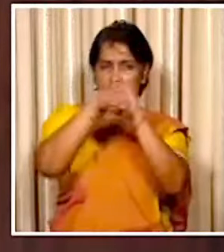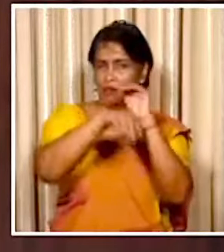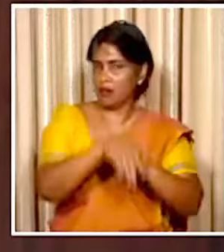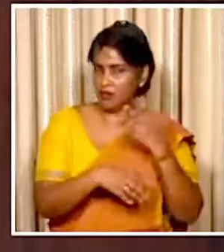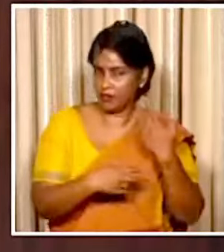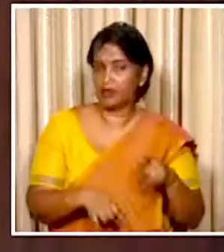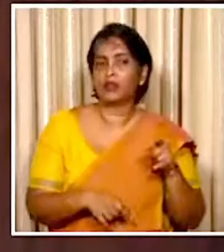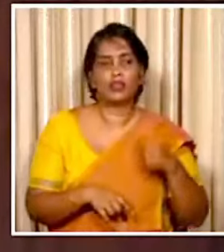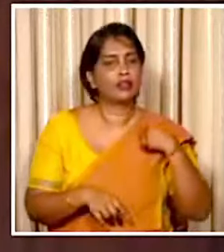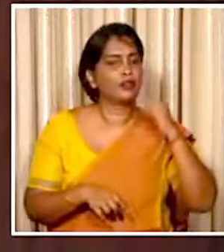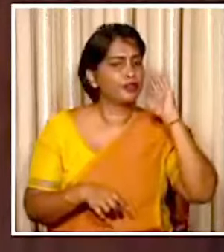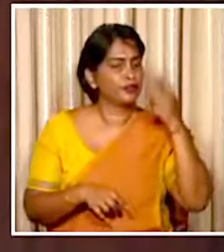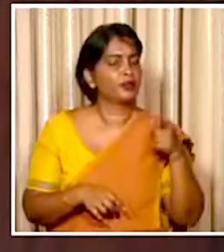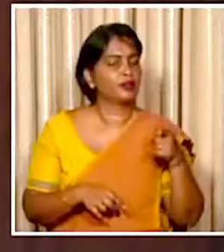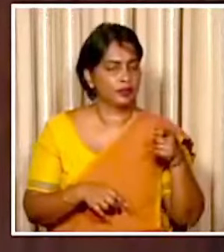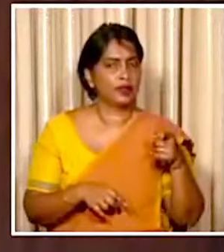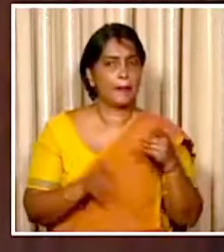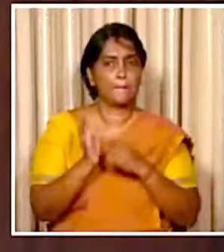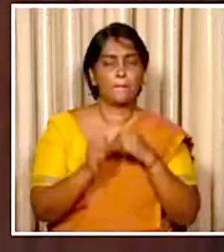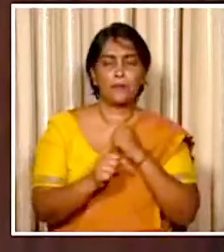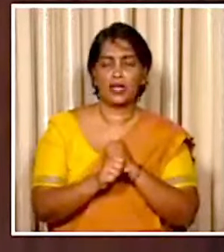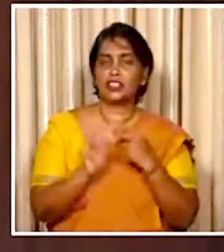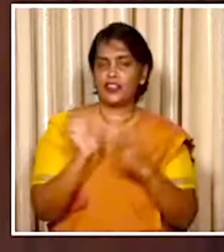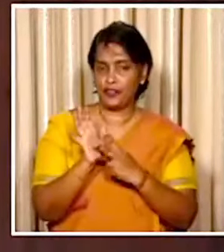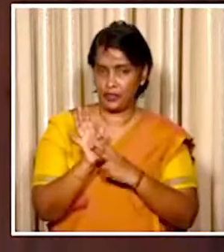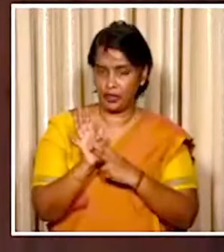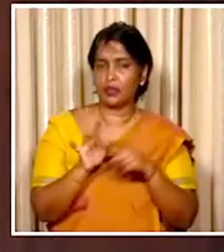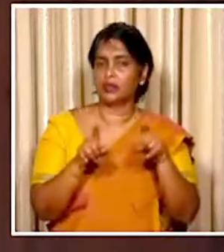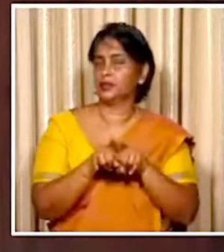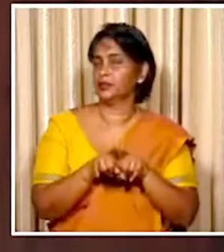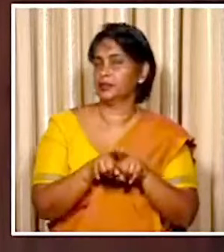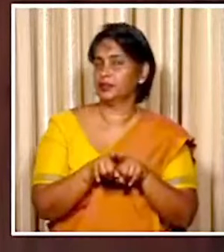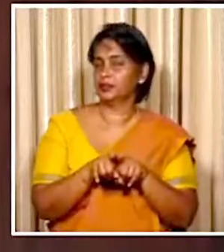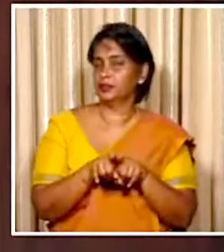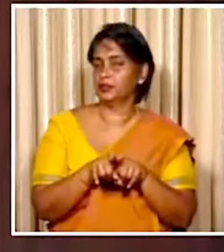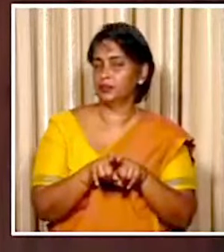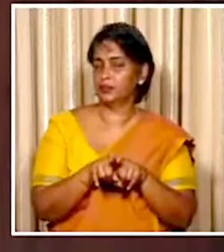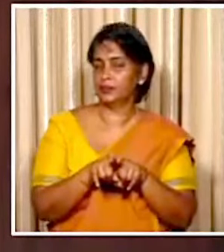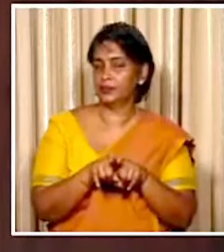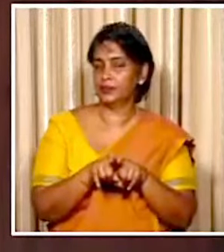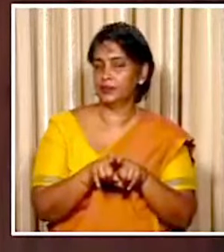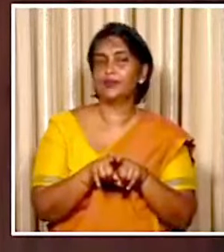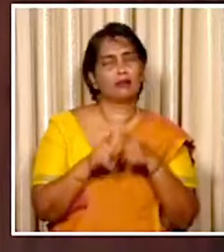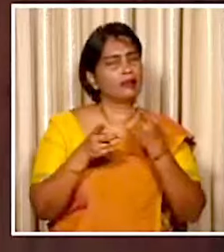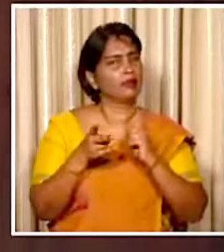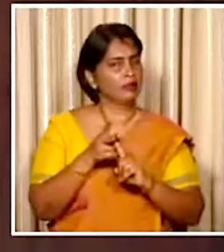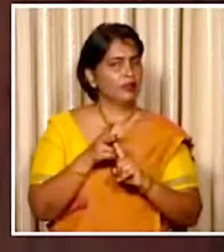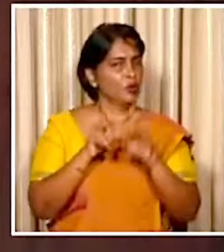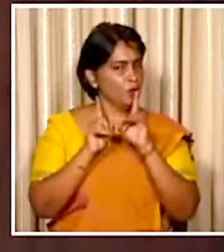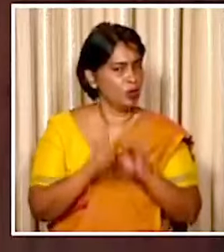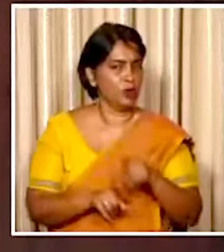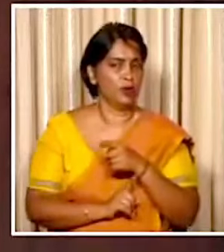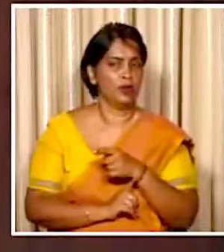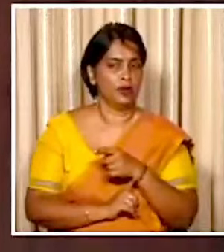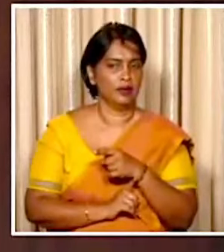තිබෙනවා විශේෂයෙන් මේජර් විජේ බණ්ඩාර කියලා එක්කෙනෙක් ඒ වගේම තව එක්කෙනෙක් ඉන්නවා මේ විදිහටම ගත්